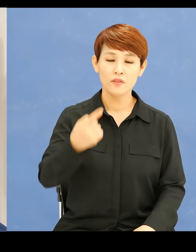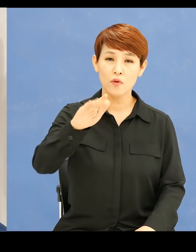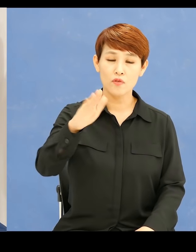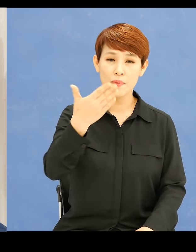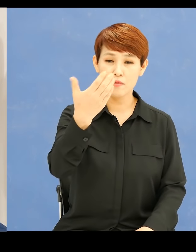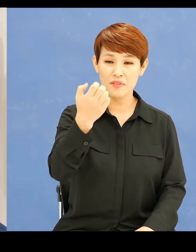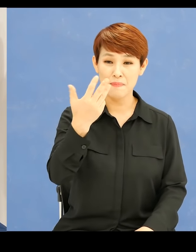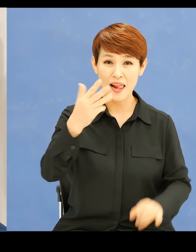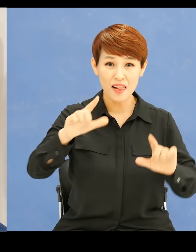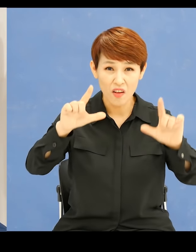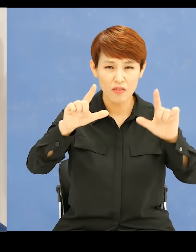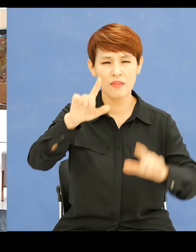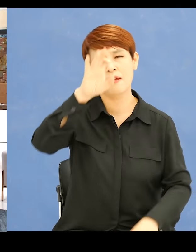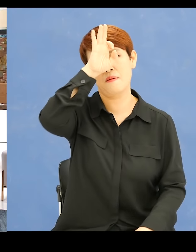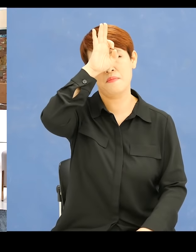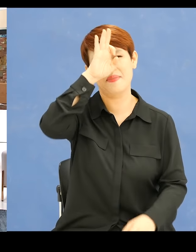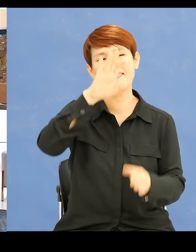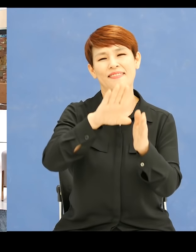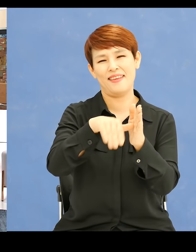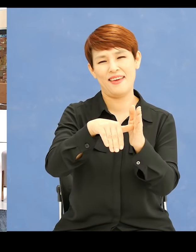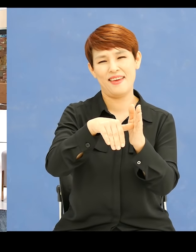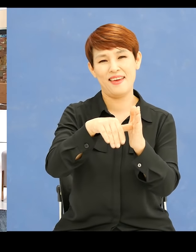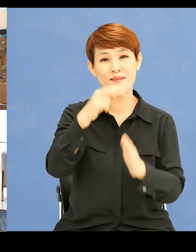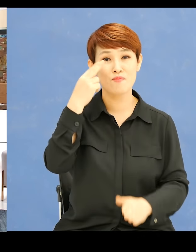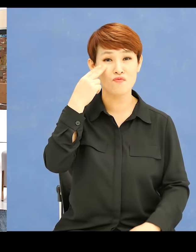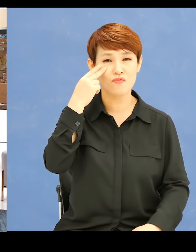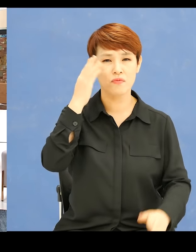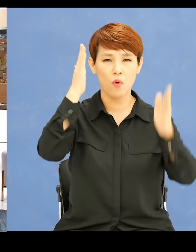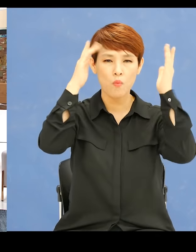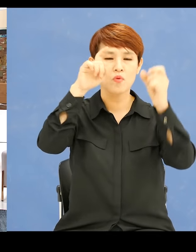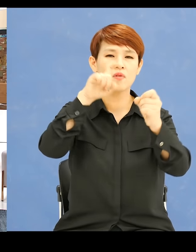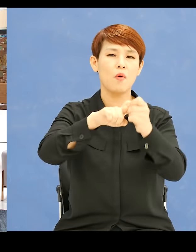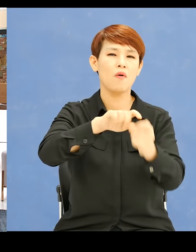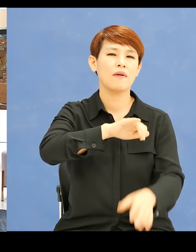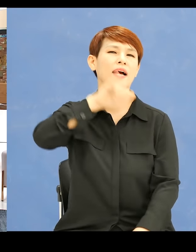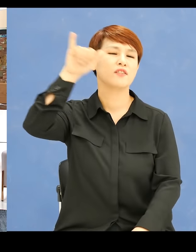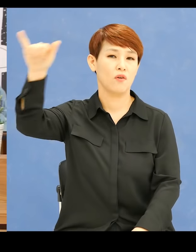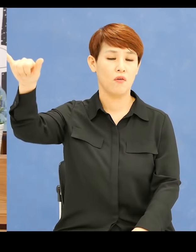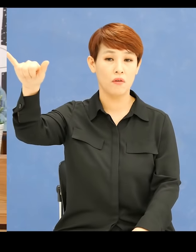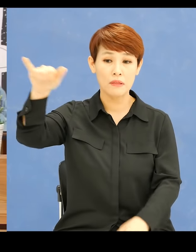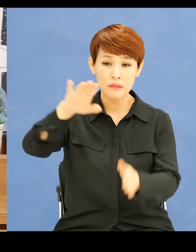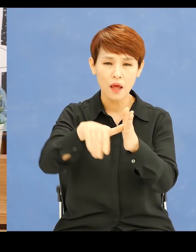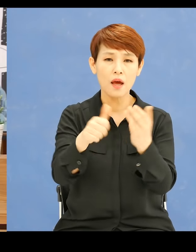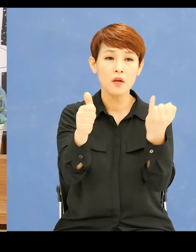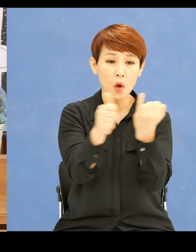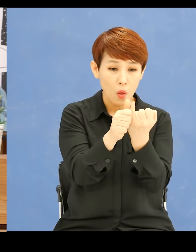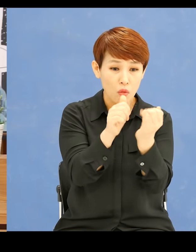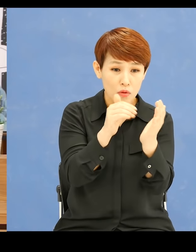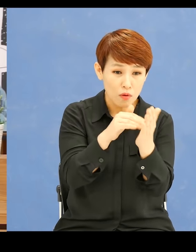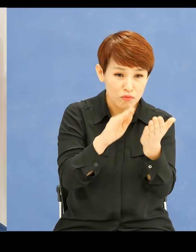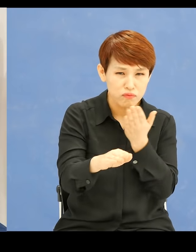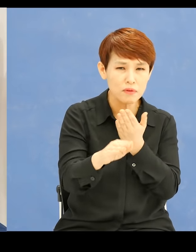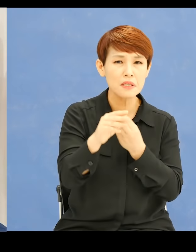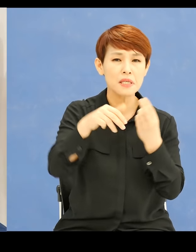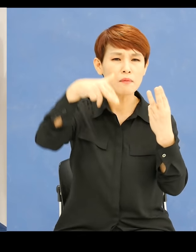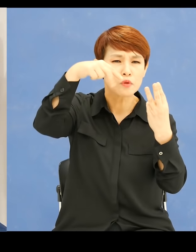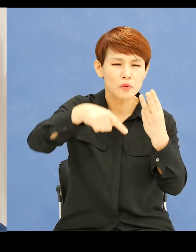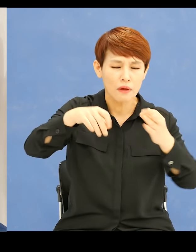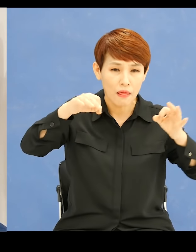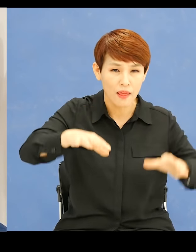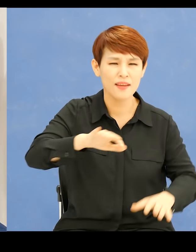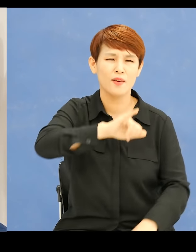그 98년도에 그 IMF 때 네. 제가 미국 유학을 이제 결혼하고 3주 만에 가게 됩니다. 아이고, 예. 근데 이제 조금